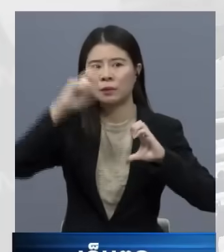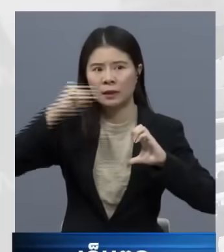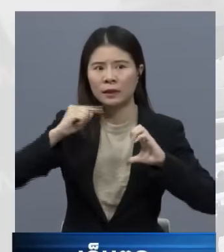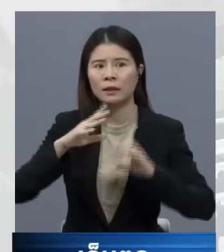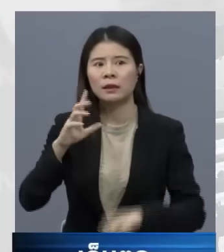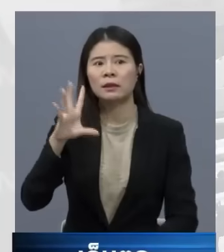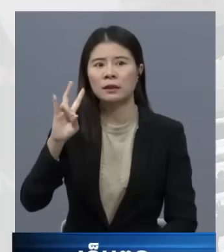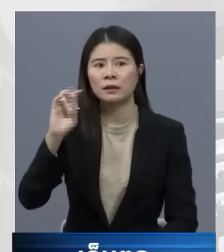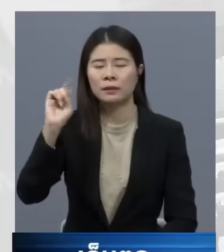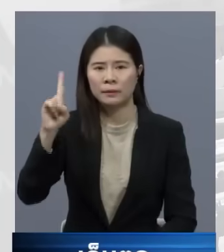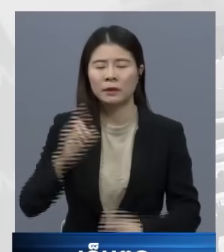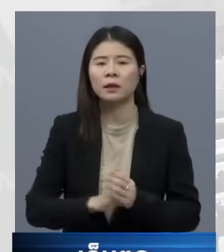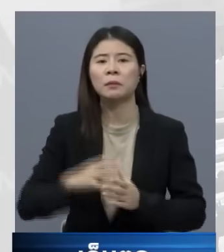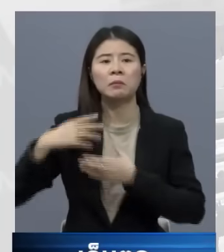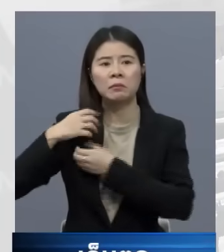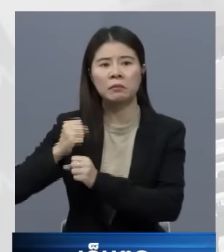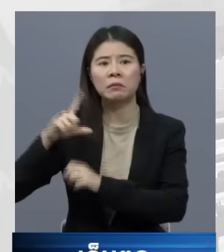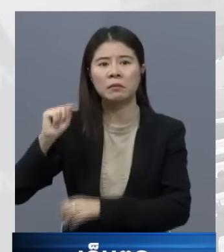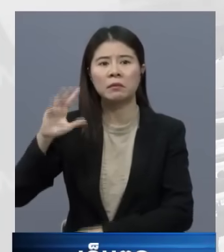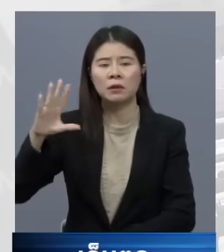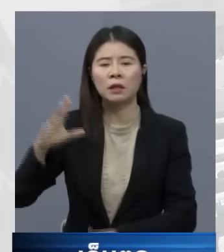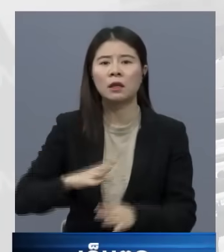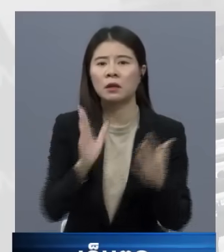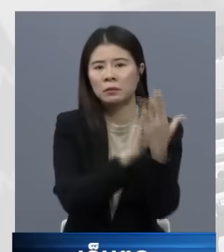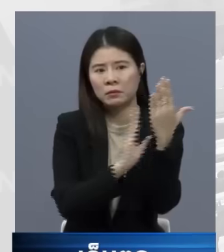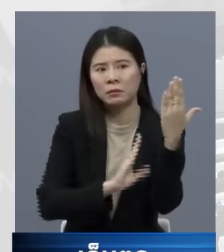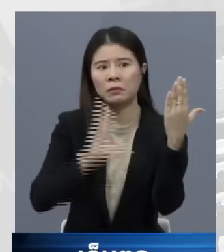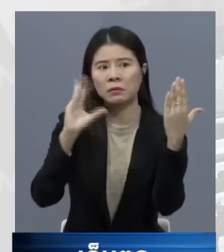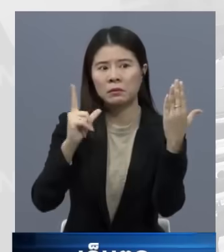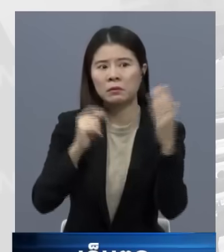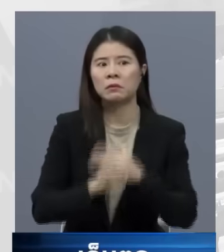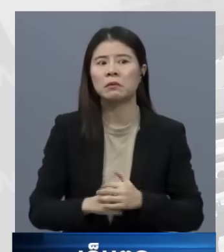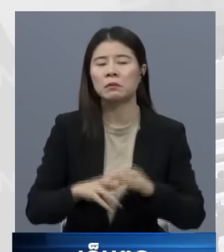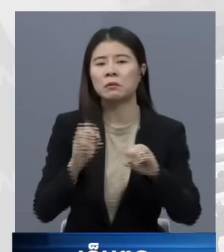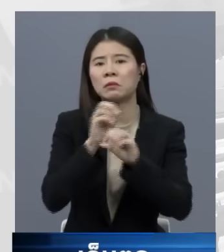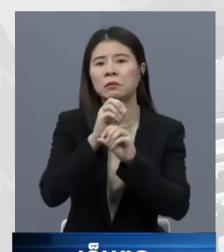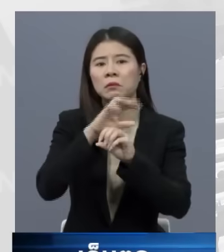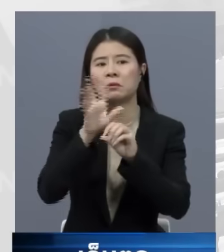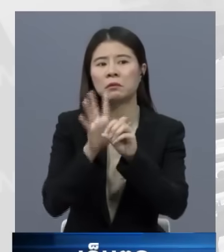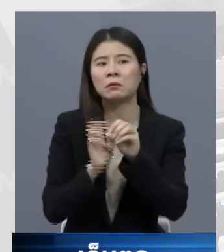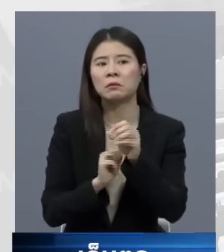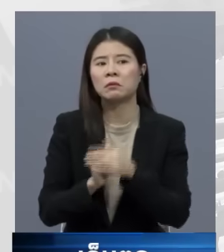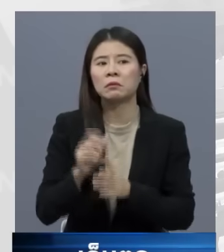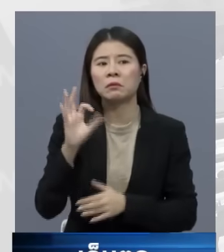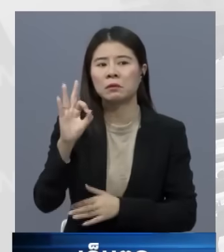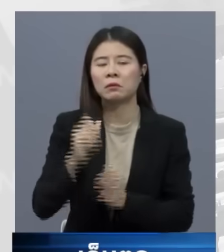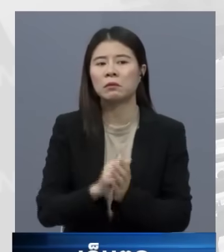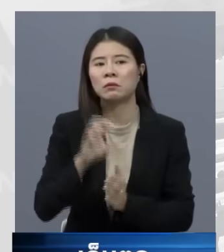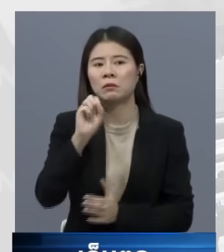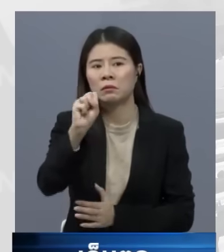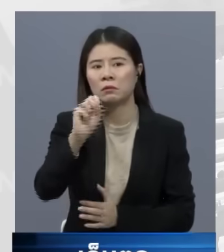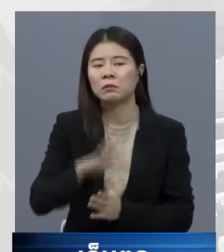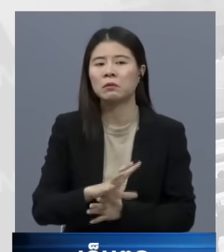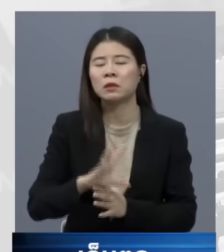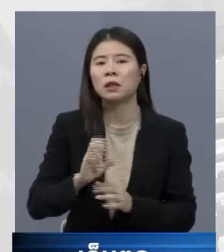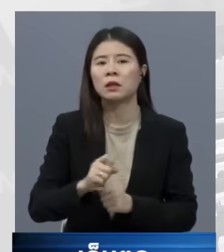เสียงประชาธิปัตย์25เสียงชาติไทยพัฒนา10เสียงนะคะประชาชาติ9เสียงไทยสร้างไทย6เสียงชาติพัฒ